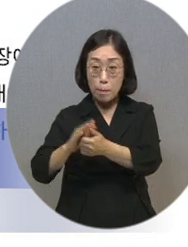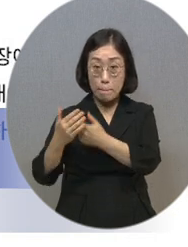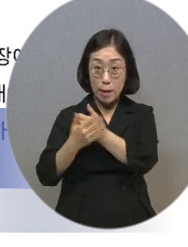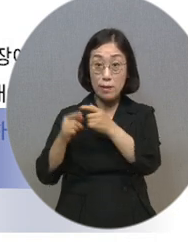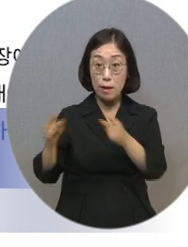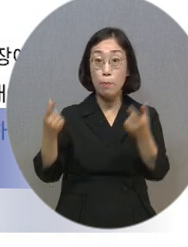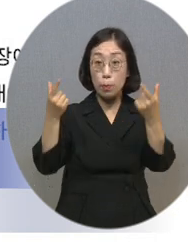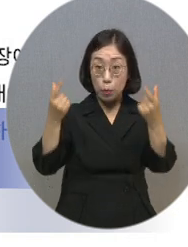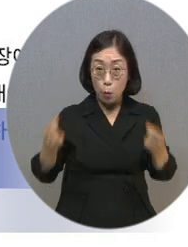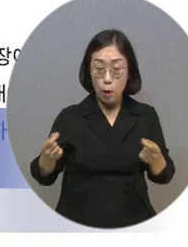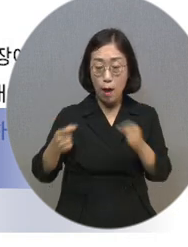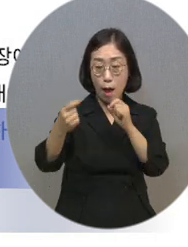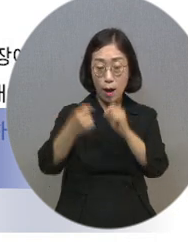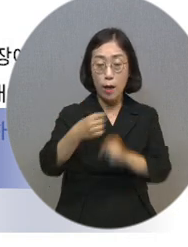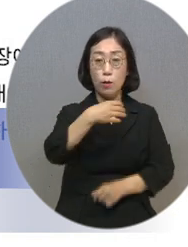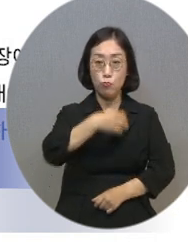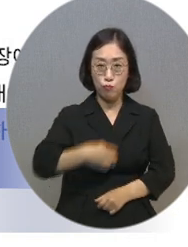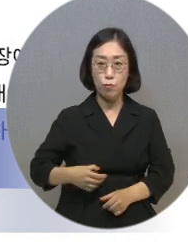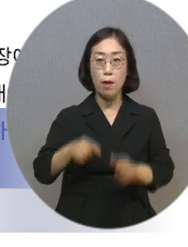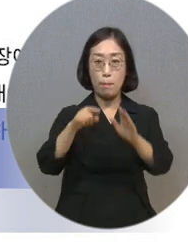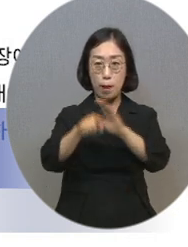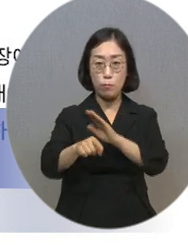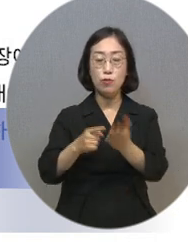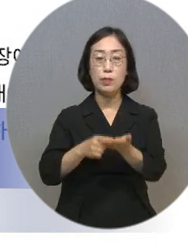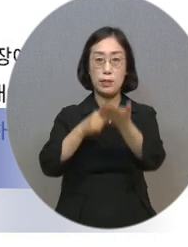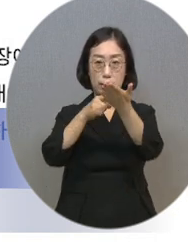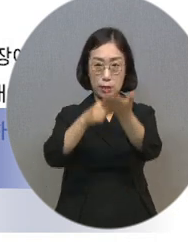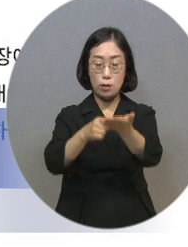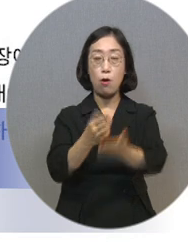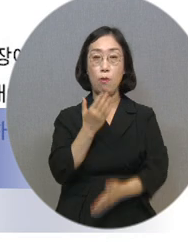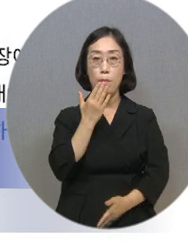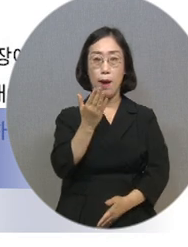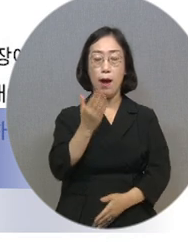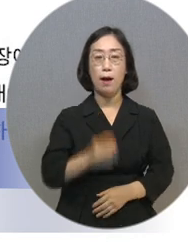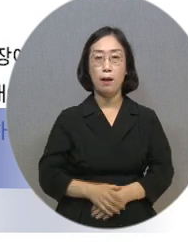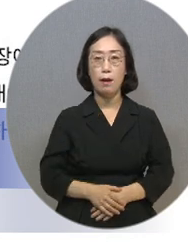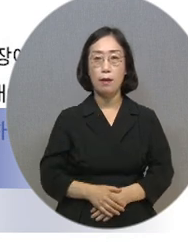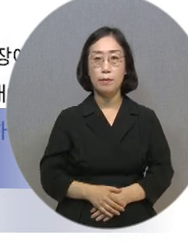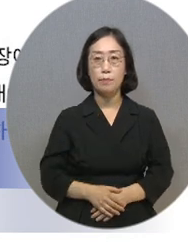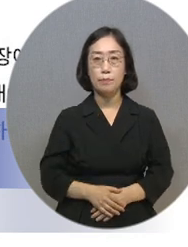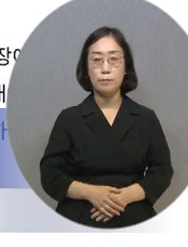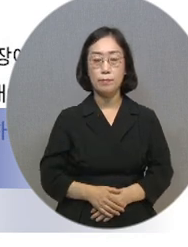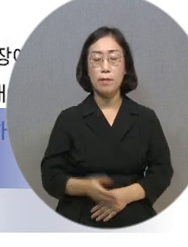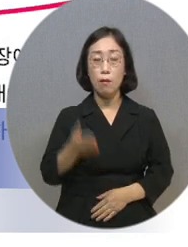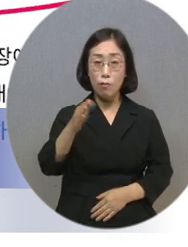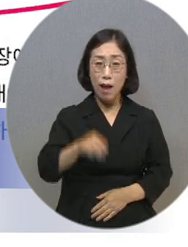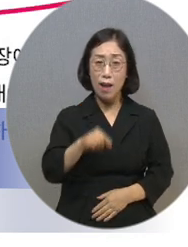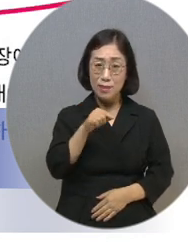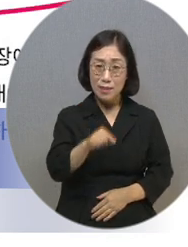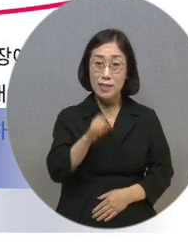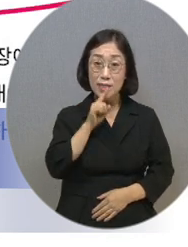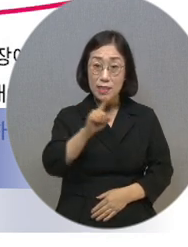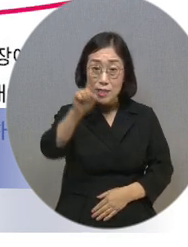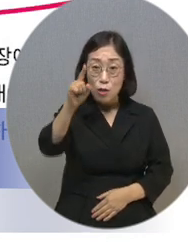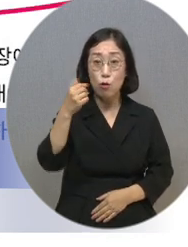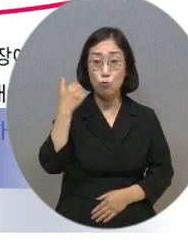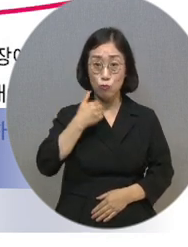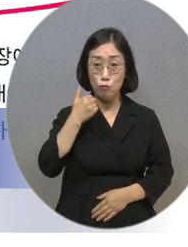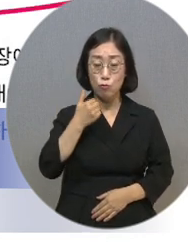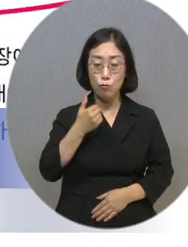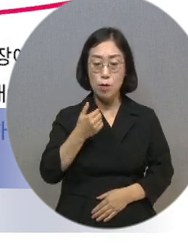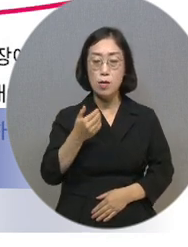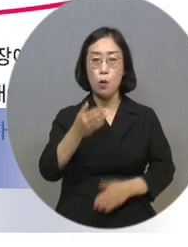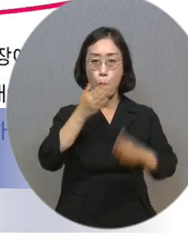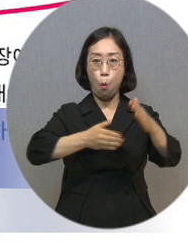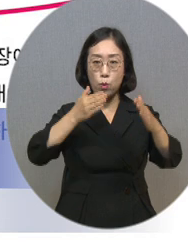주소지 관할 읍면동 주민센터를 방문 의 서비스를 신청할 수 있습니다 다만 장애인 활동지원 서비스는